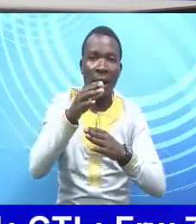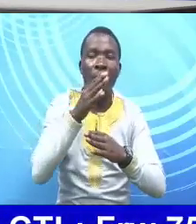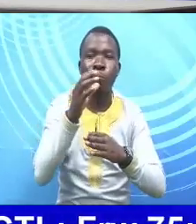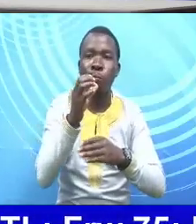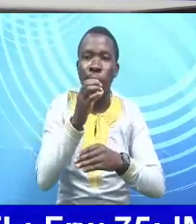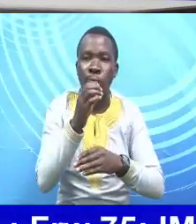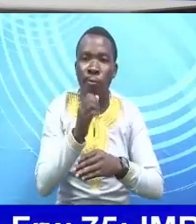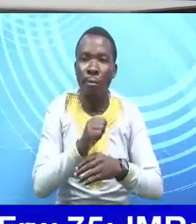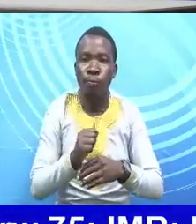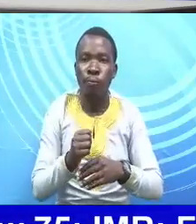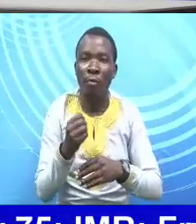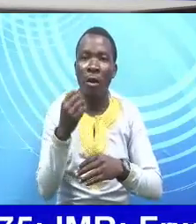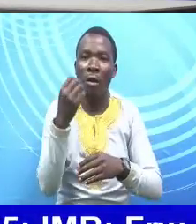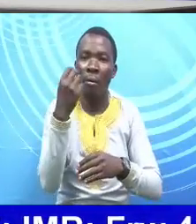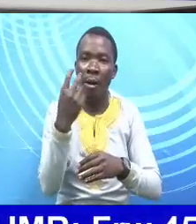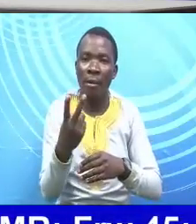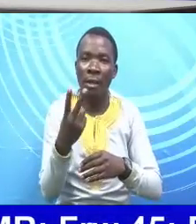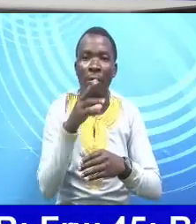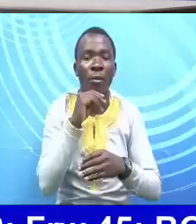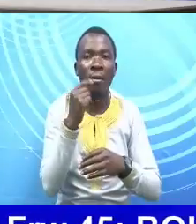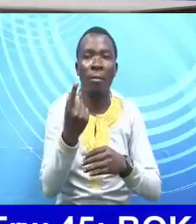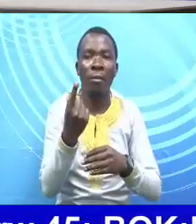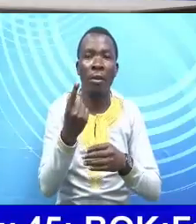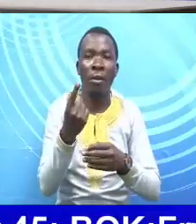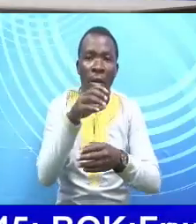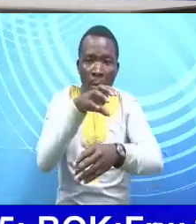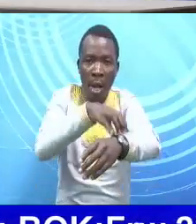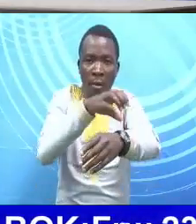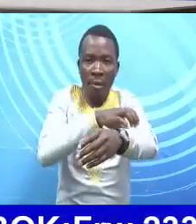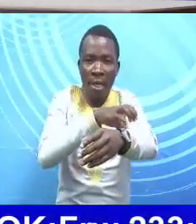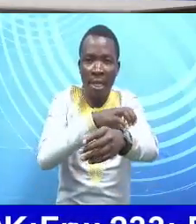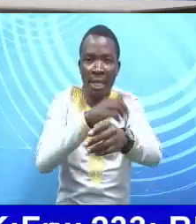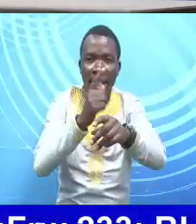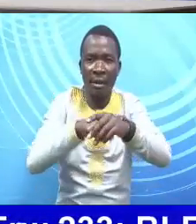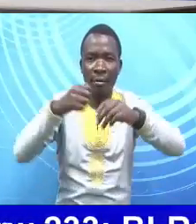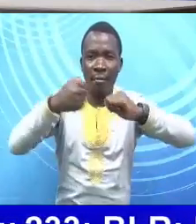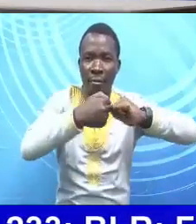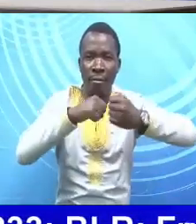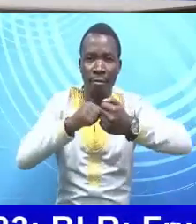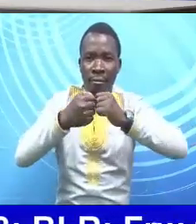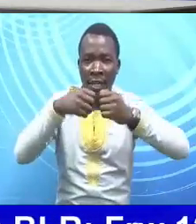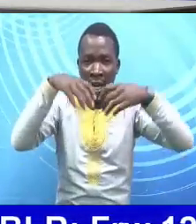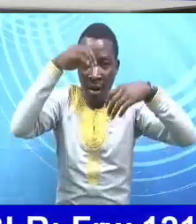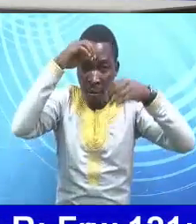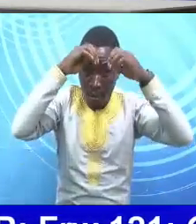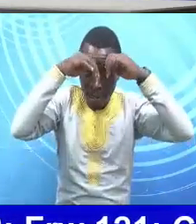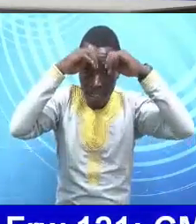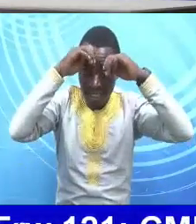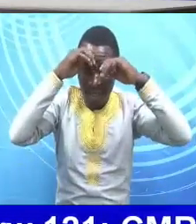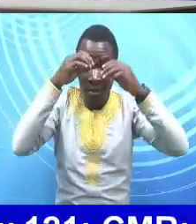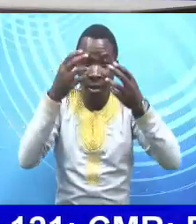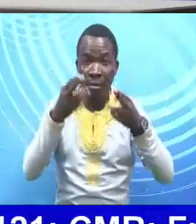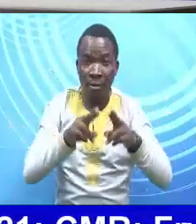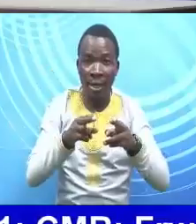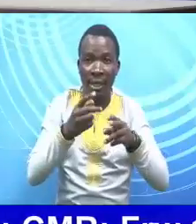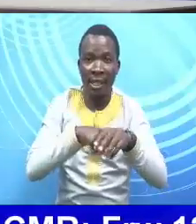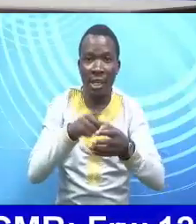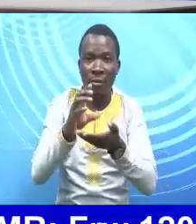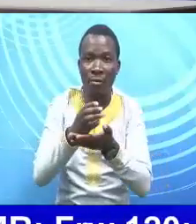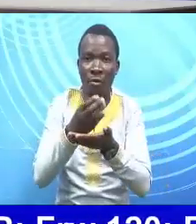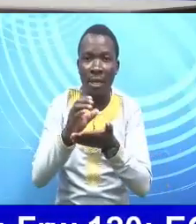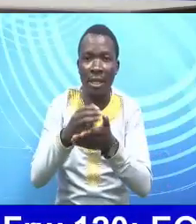umwe bakomerekeye mu kabari ubwo barwanaga basinzi. Ibi ngibi bibaye mu gihe n'ubundi tubari dufunze mu rwego rwo kwirinda COVID-19